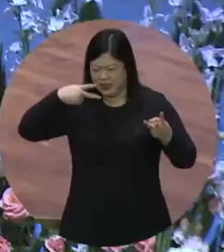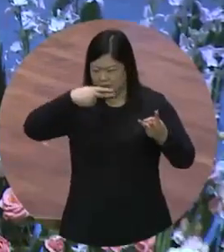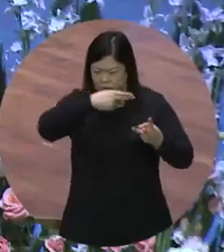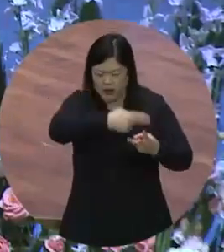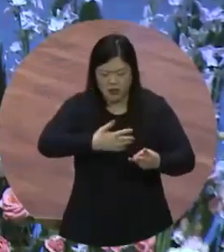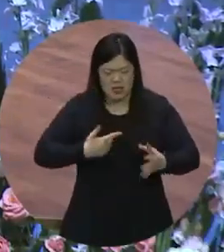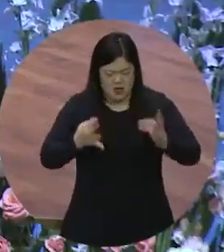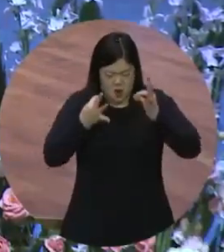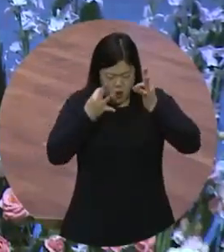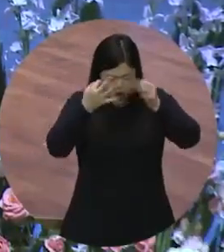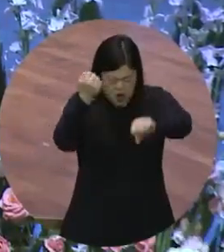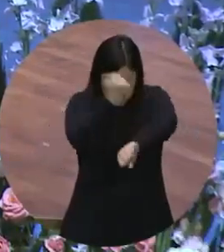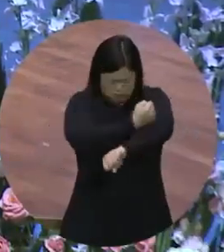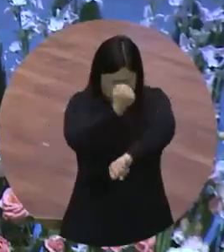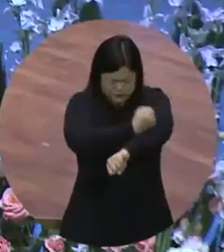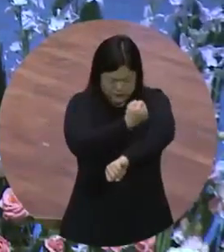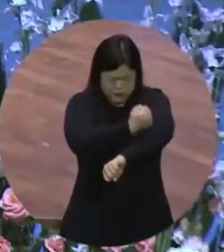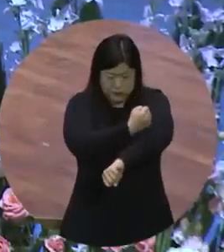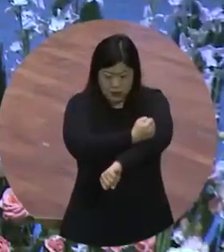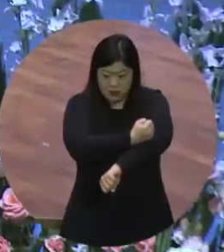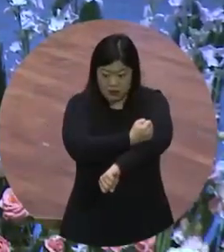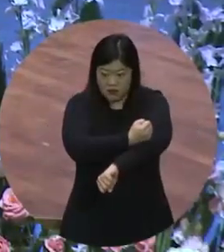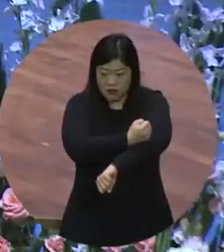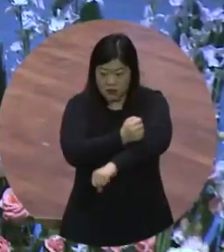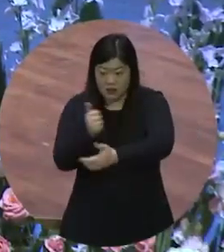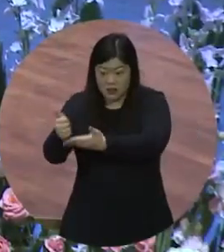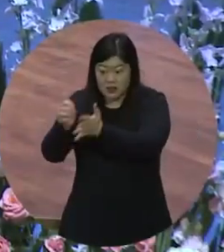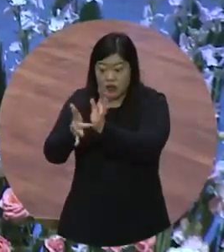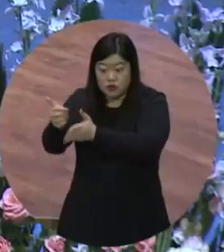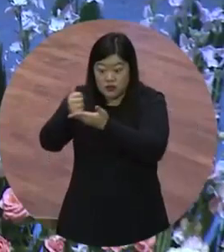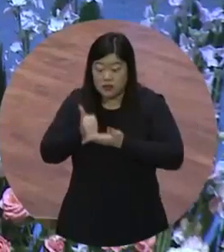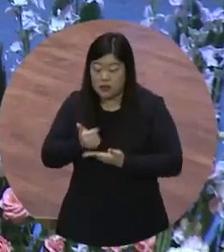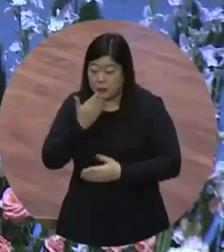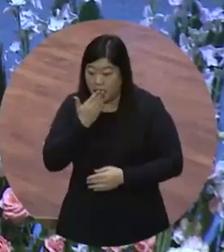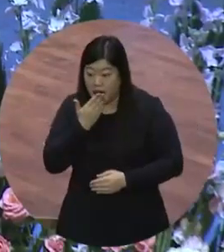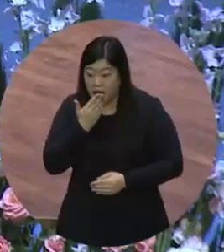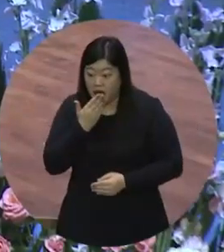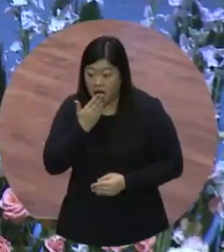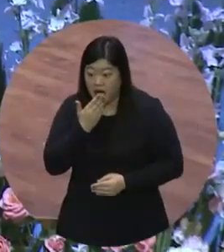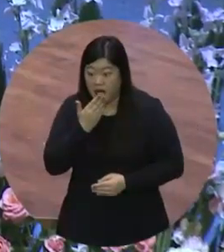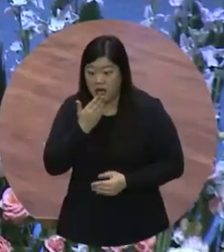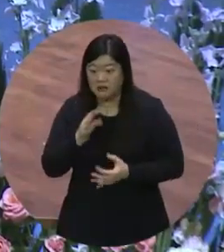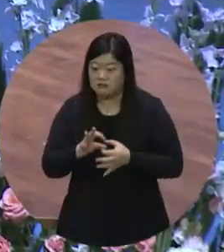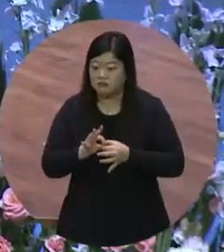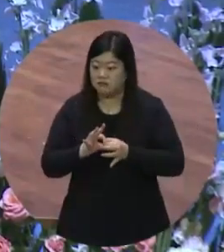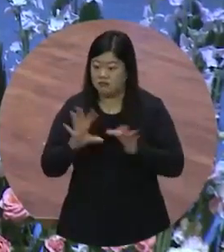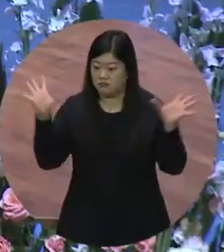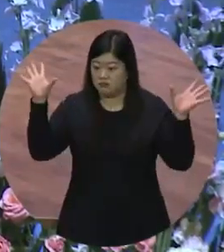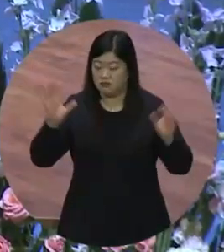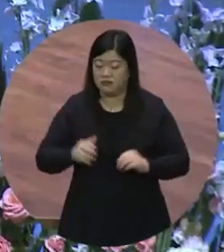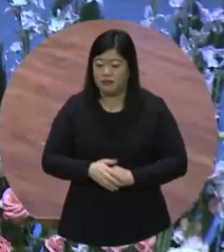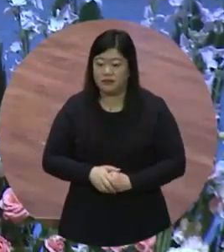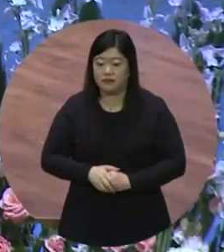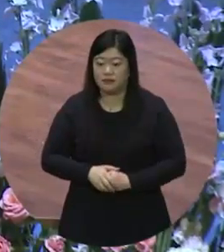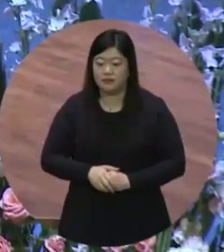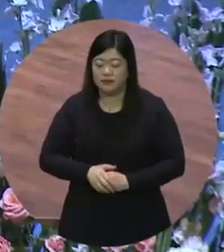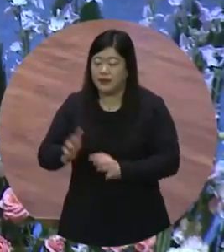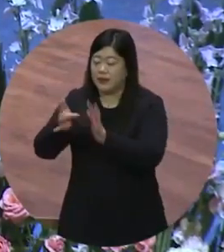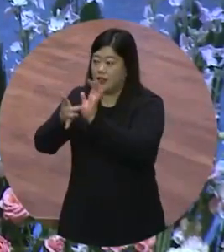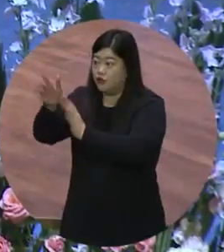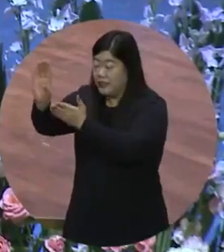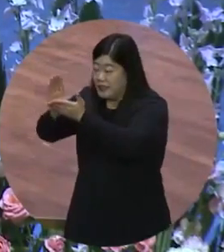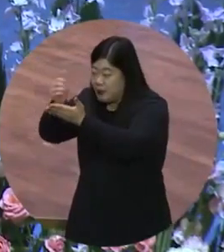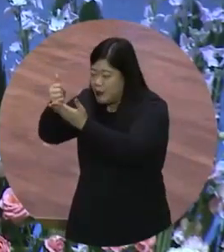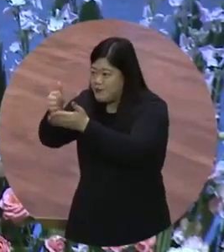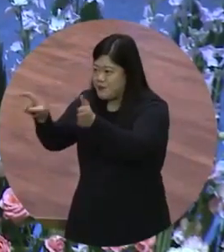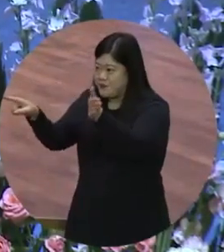내가 무슨 노력을 해서가 아니에요. 그건 아무 소용 없어요. 죄 짓는 건 죄 사는 거 상관없어요. 예수 그리스도를 나의 주인으로